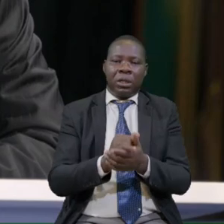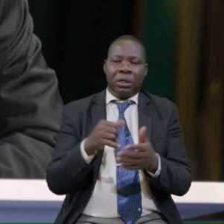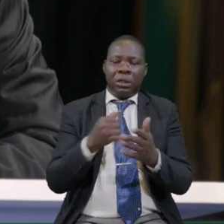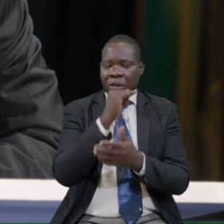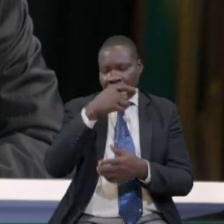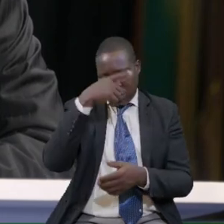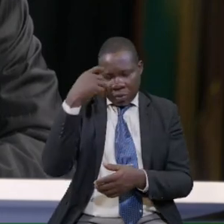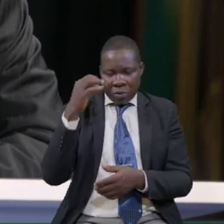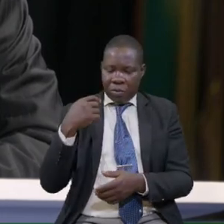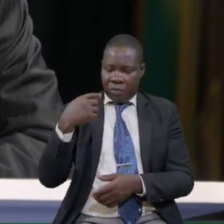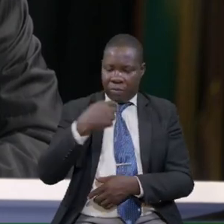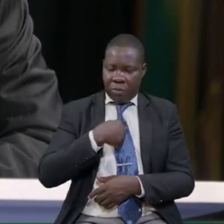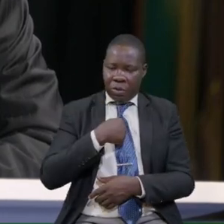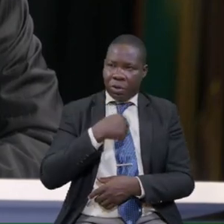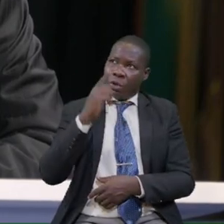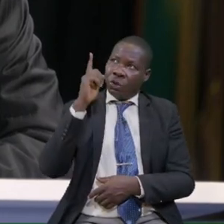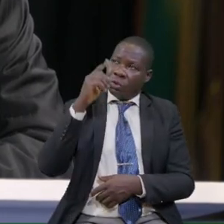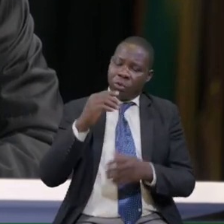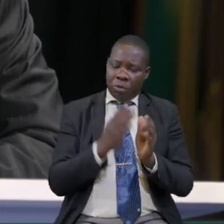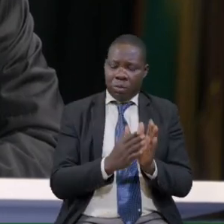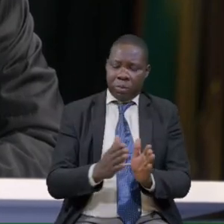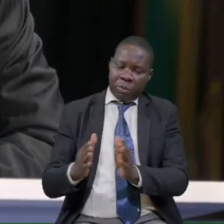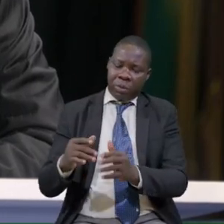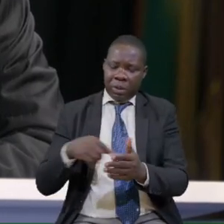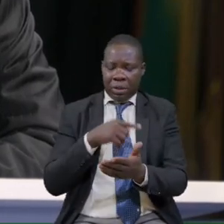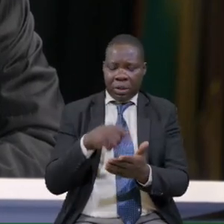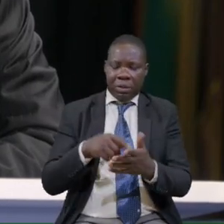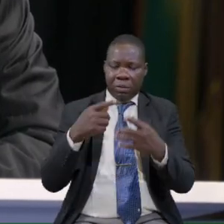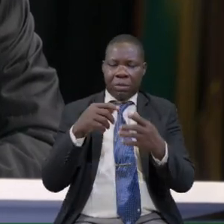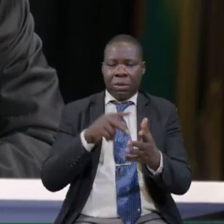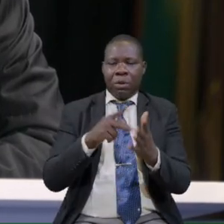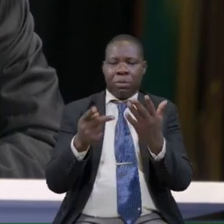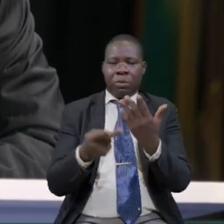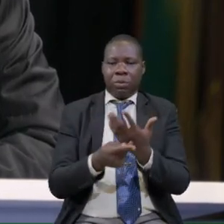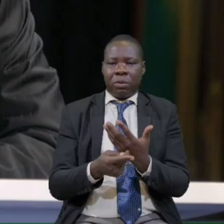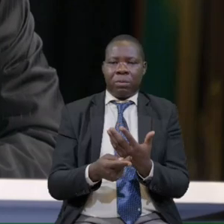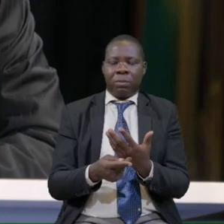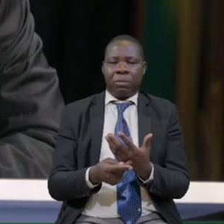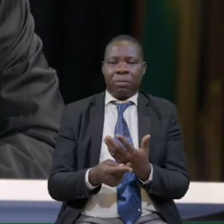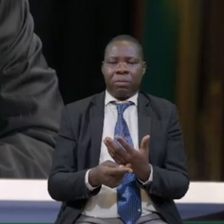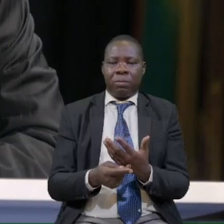de moi que cet événement, que ce programme